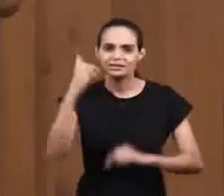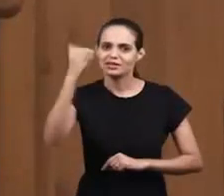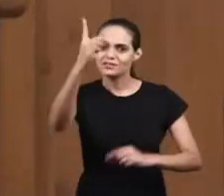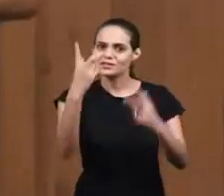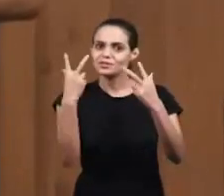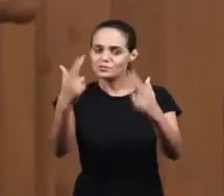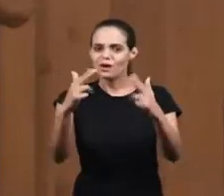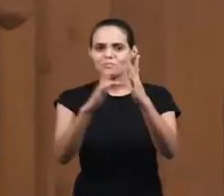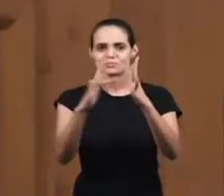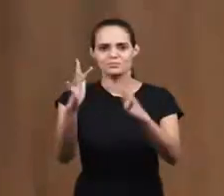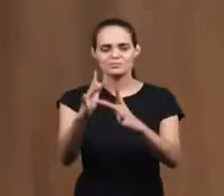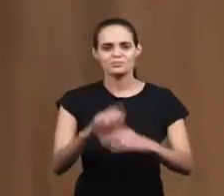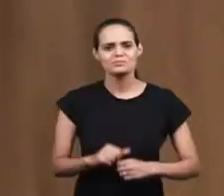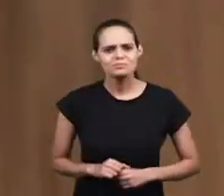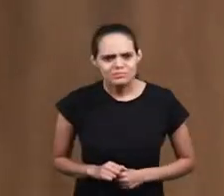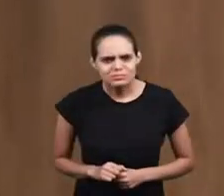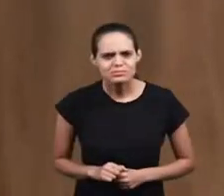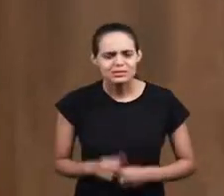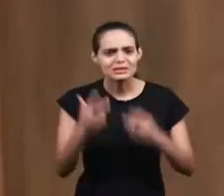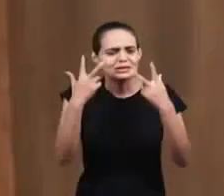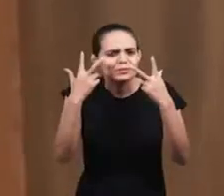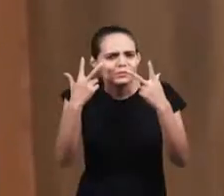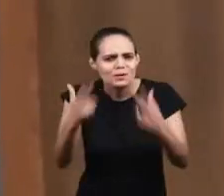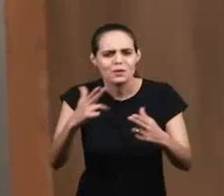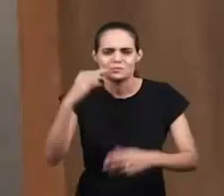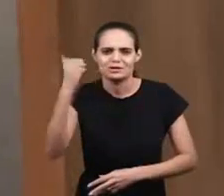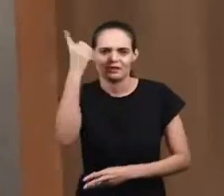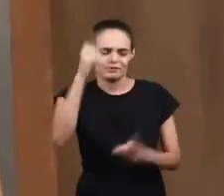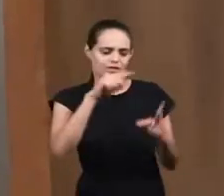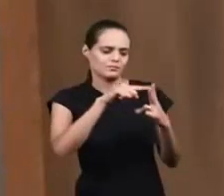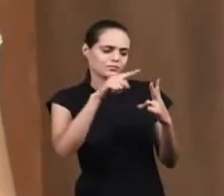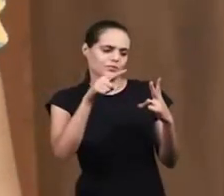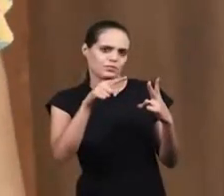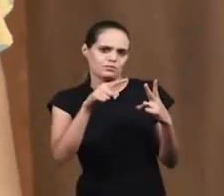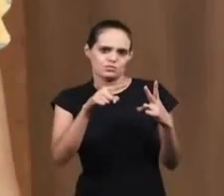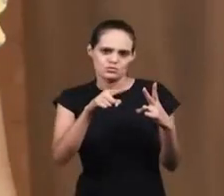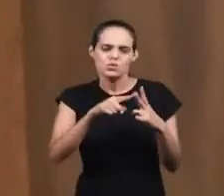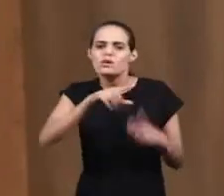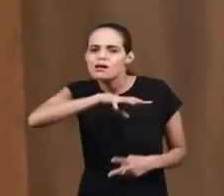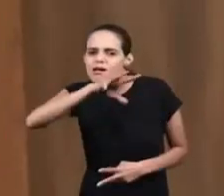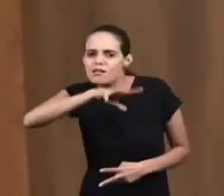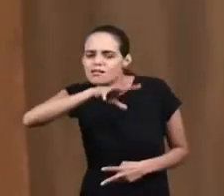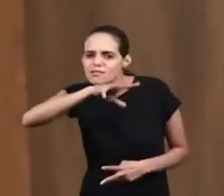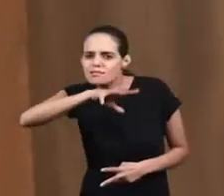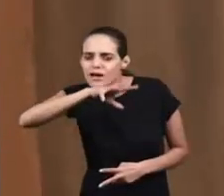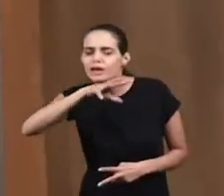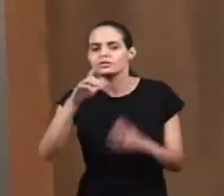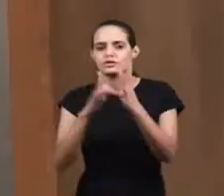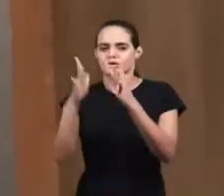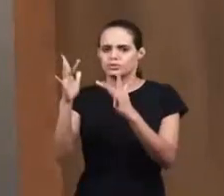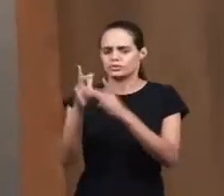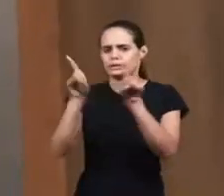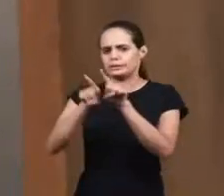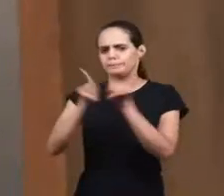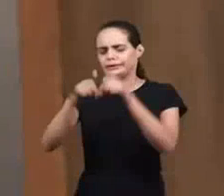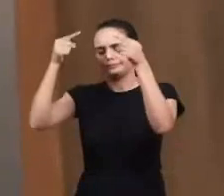den Herrn Jesus typifiziert. Auf dieselbe Art, wie David diesen Tieren entgegentrat, so trat